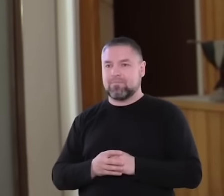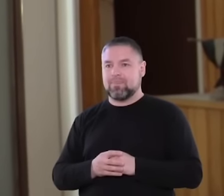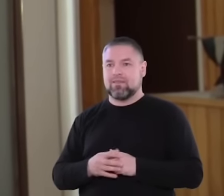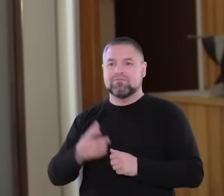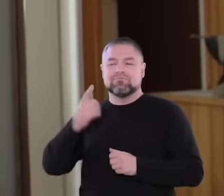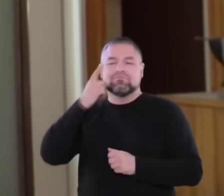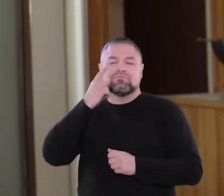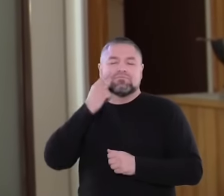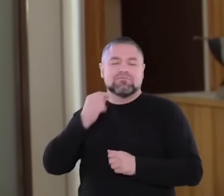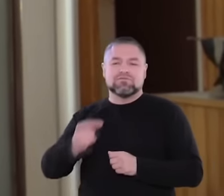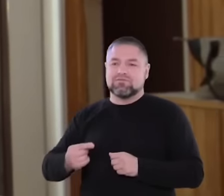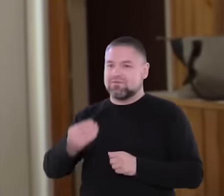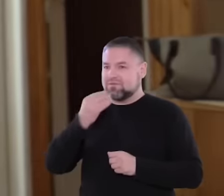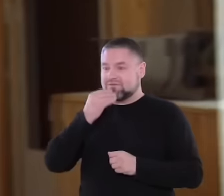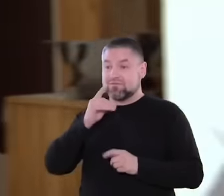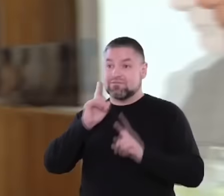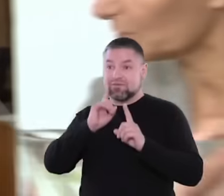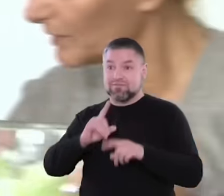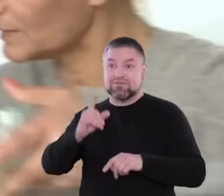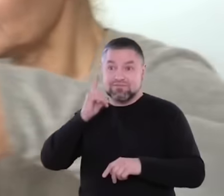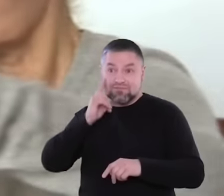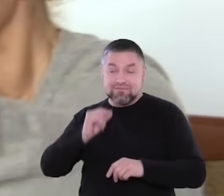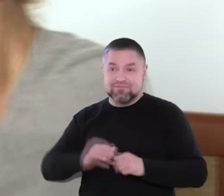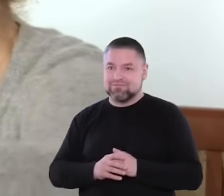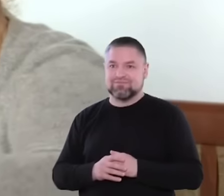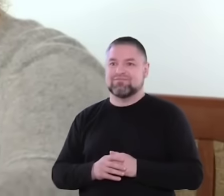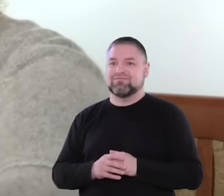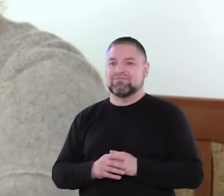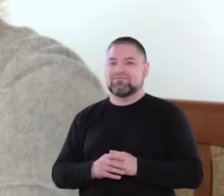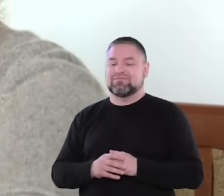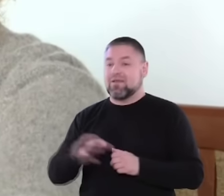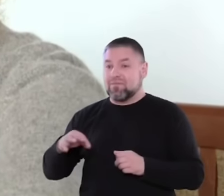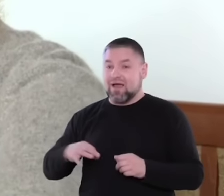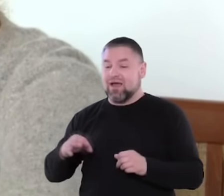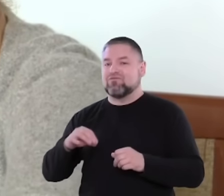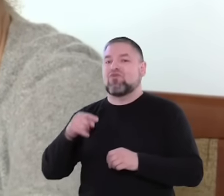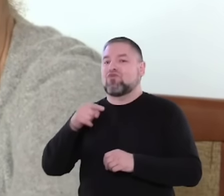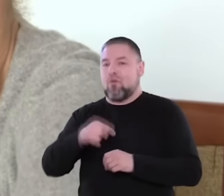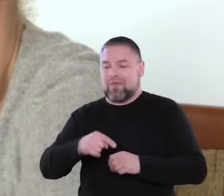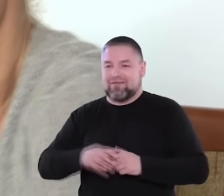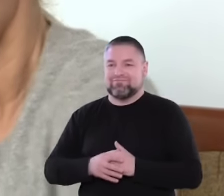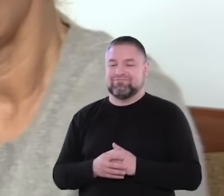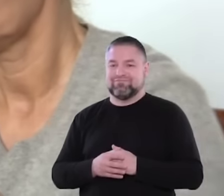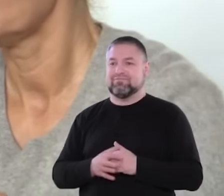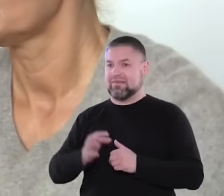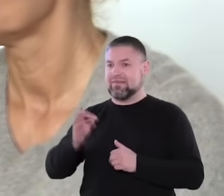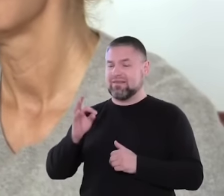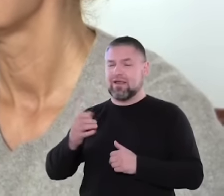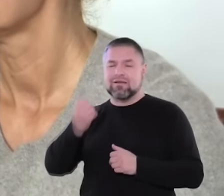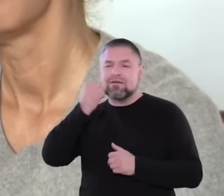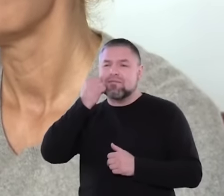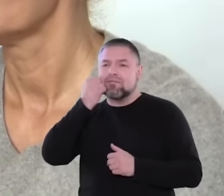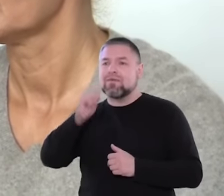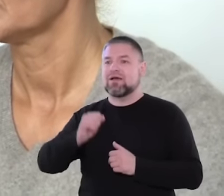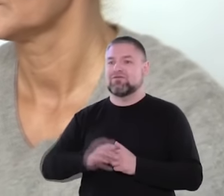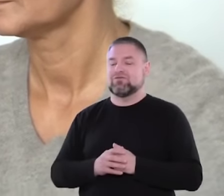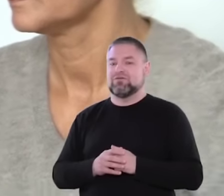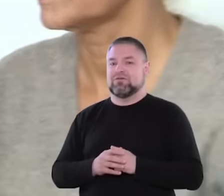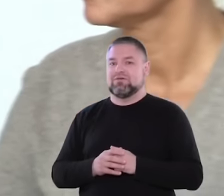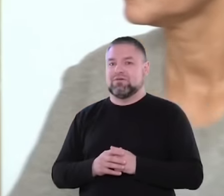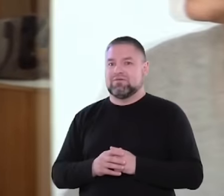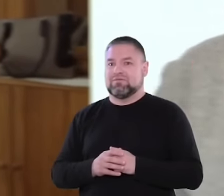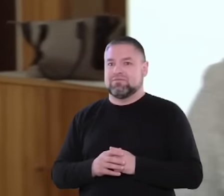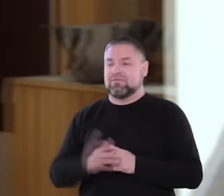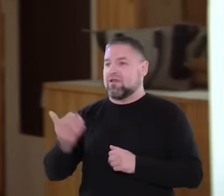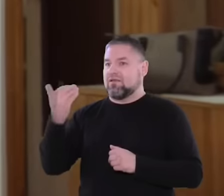Pyszne jedzonko, naprawdę. Naprawdę smakuje pani? To znaczy, przepraszam, tobie? Tak, bardzo. Dawno